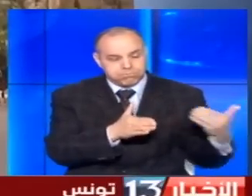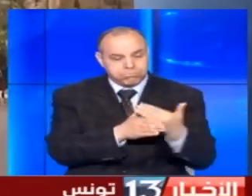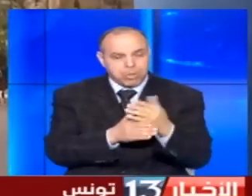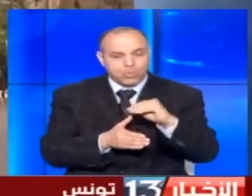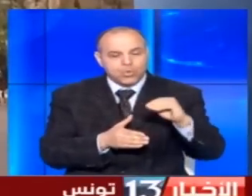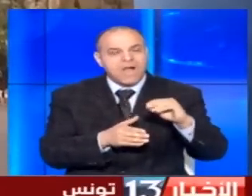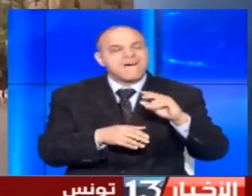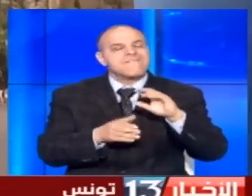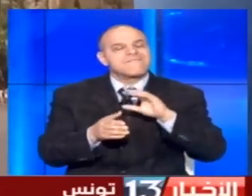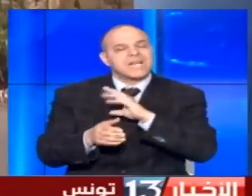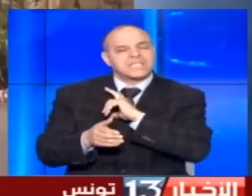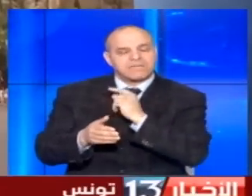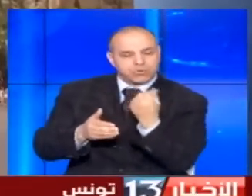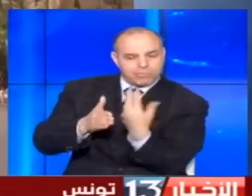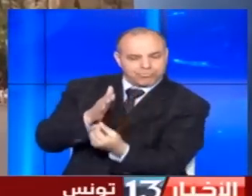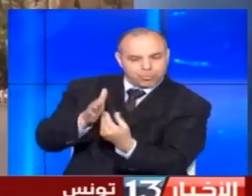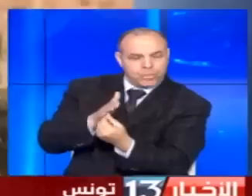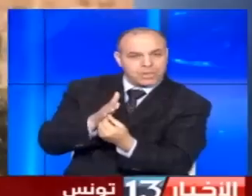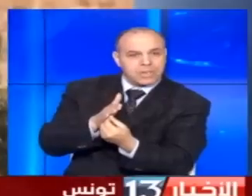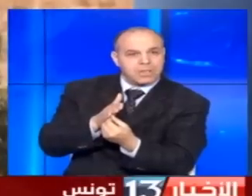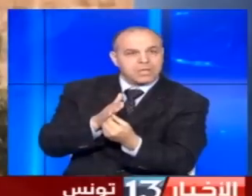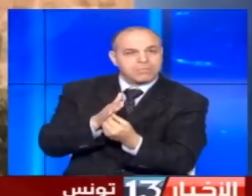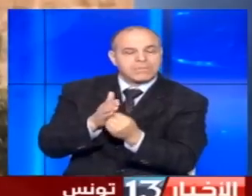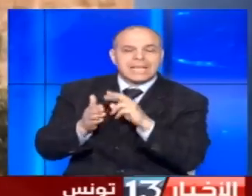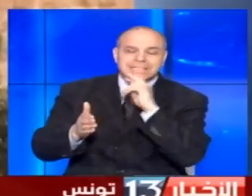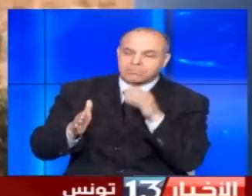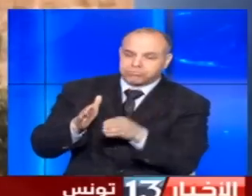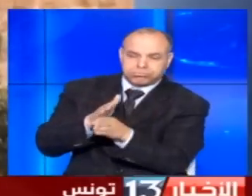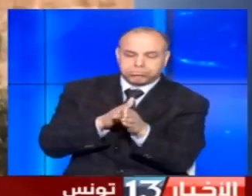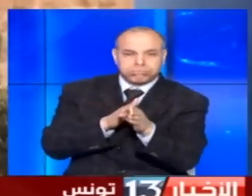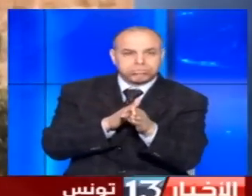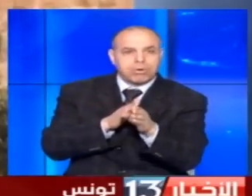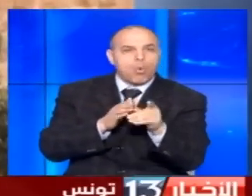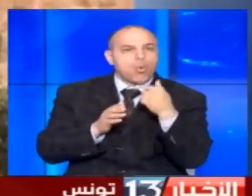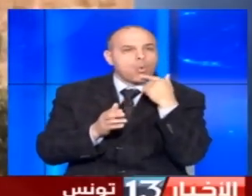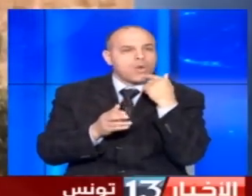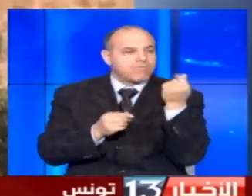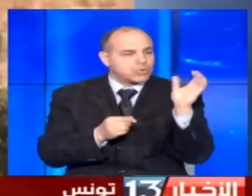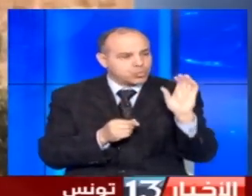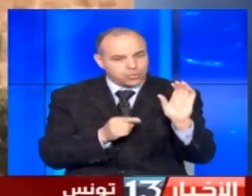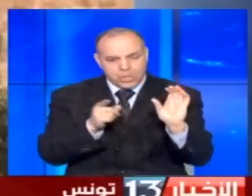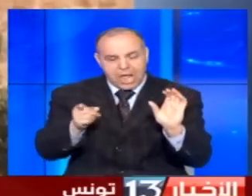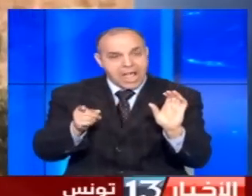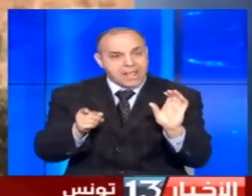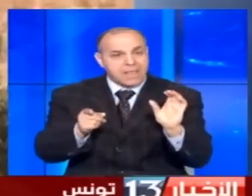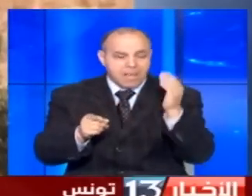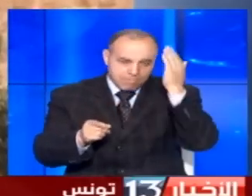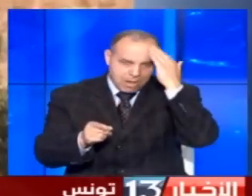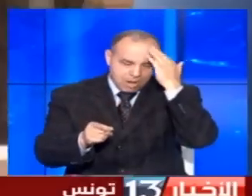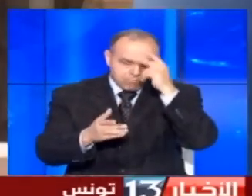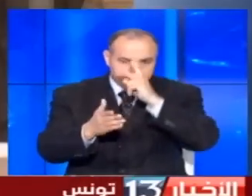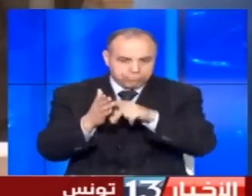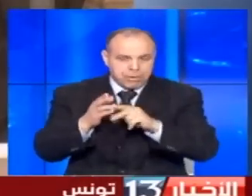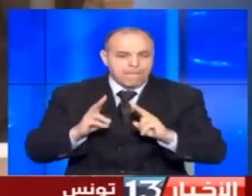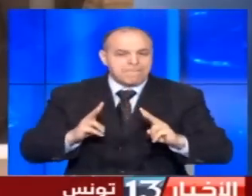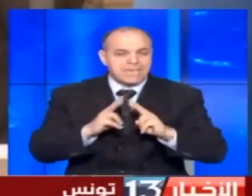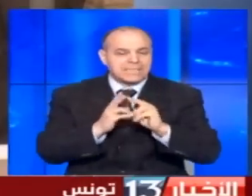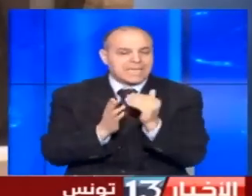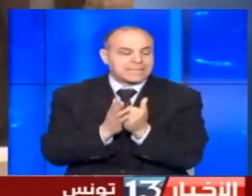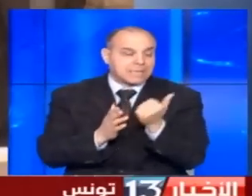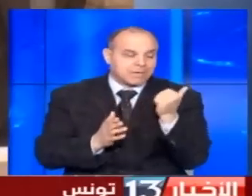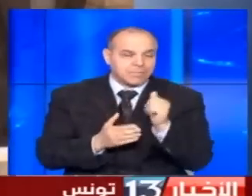الاسواق الفلسطينيه عبر المنافذ الاسرائيليه مقابل عموله محدده بموجب ما يعرف باتفاق باريس